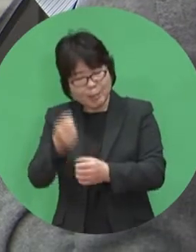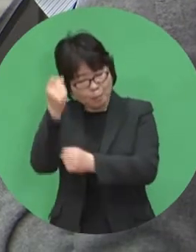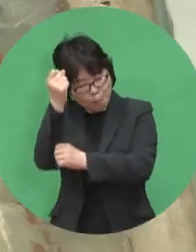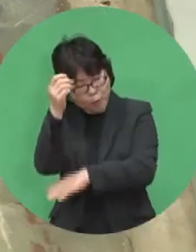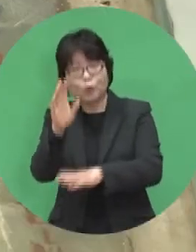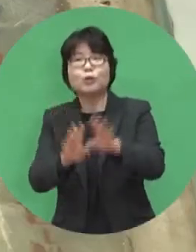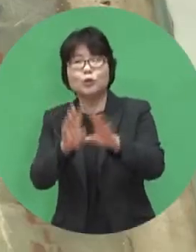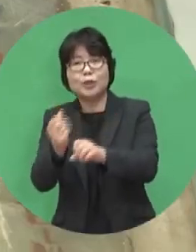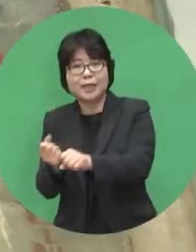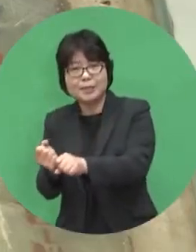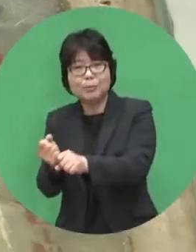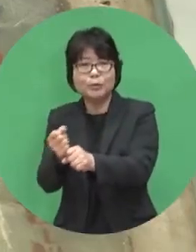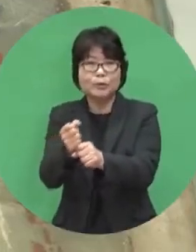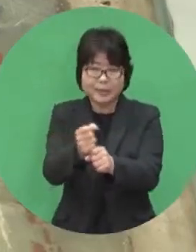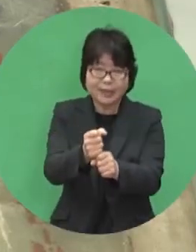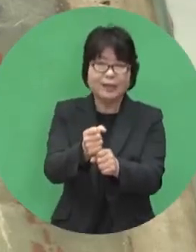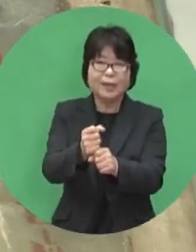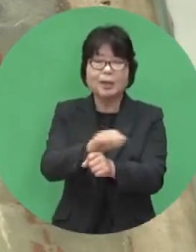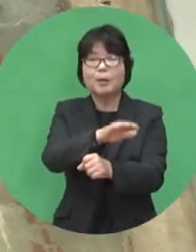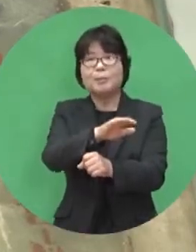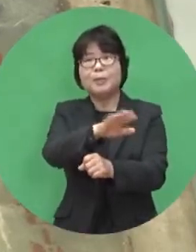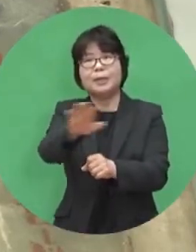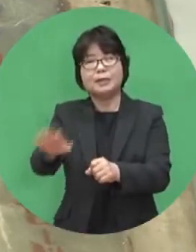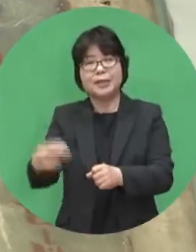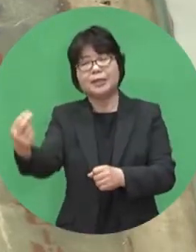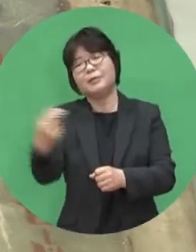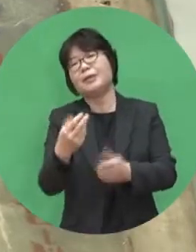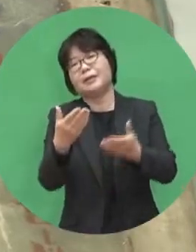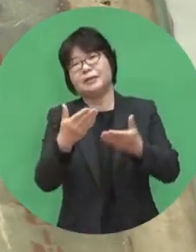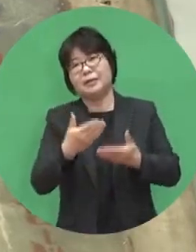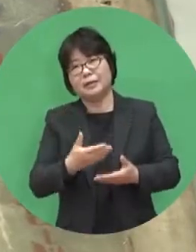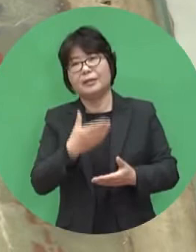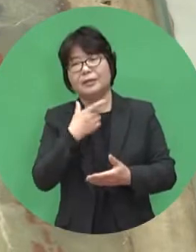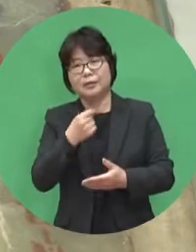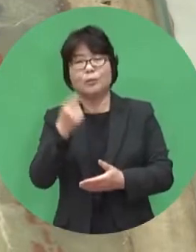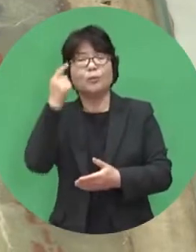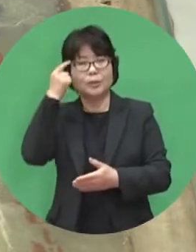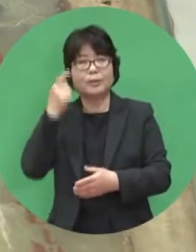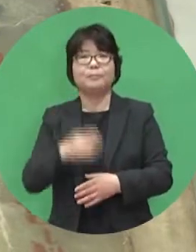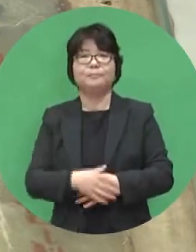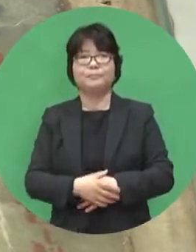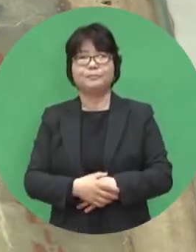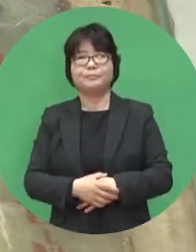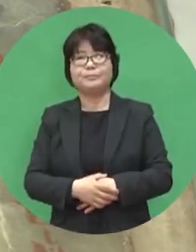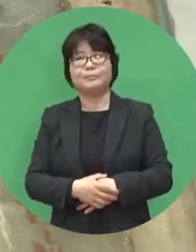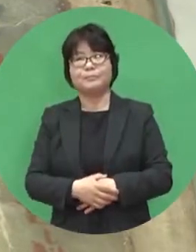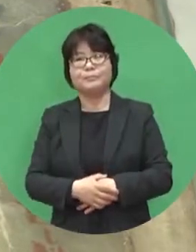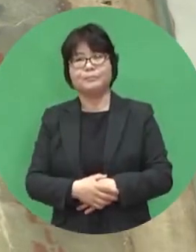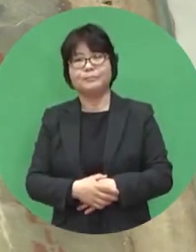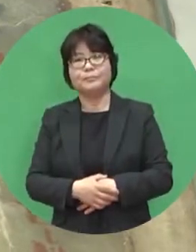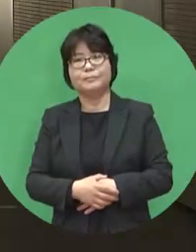に近づけて皆様の前にお披露目できればというふうに考えております。